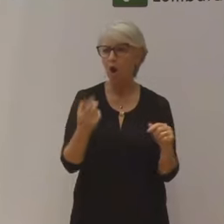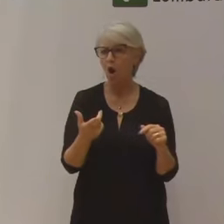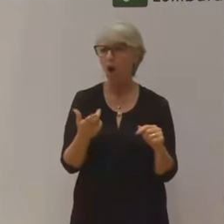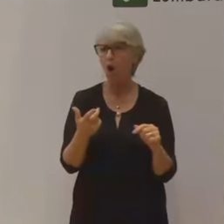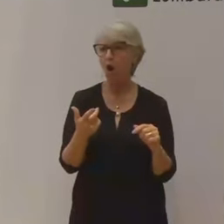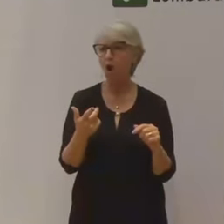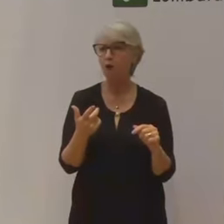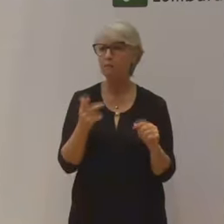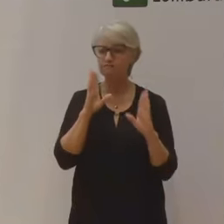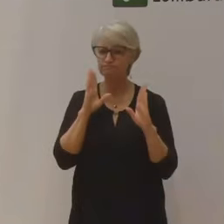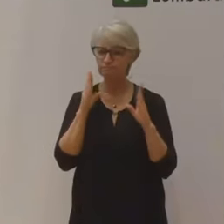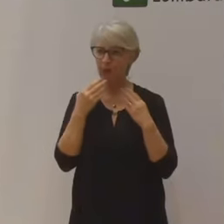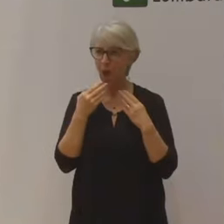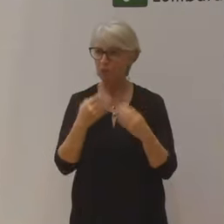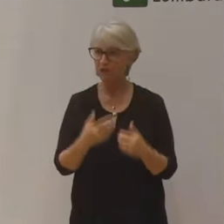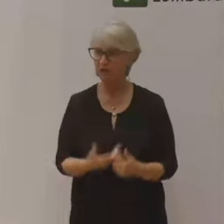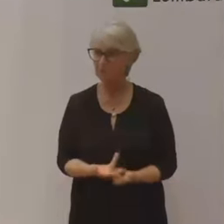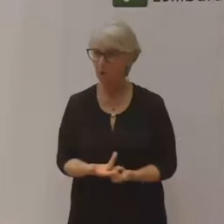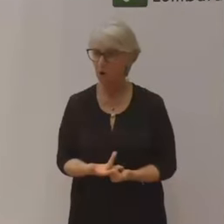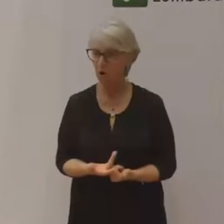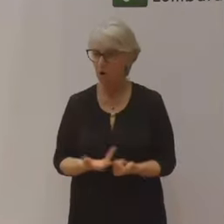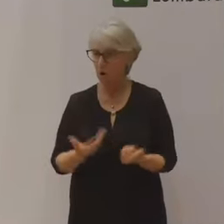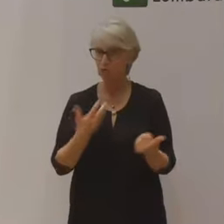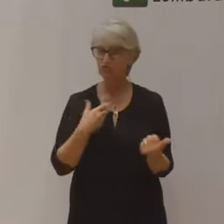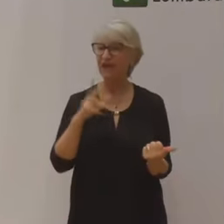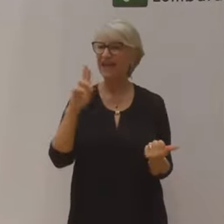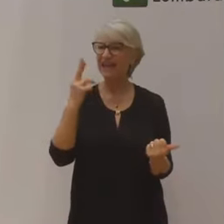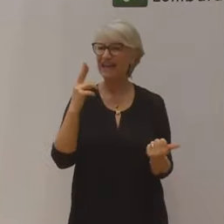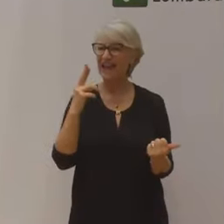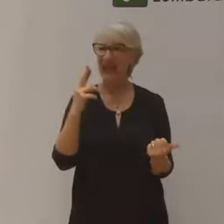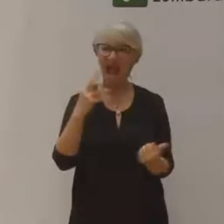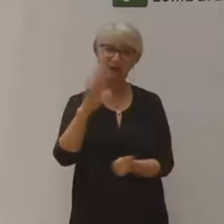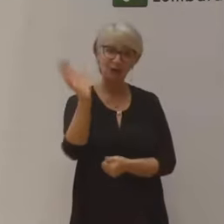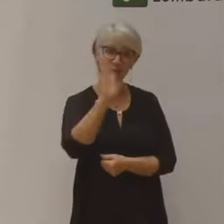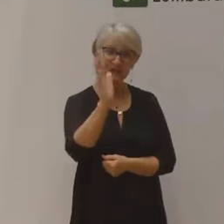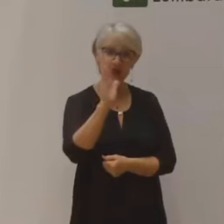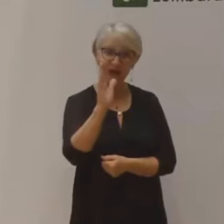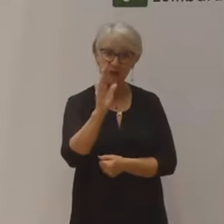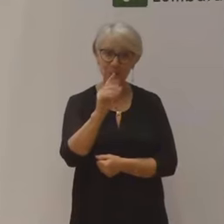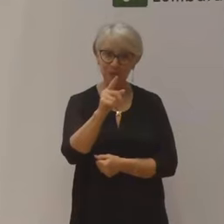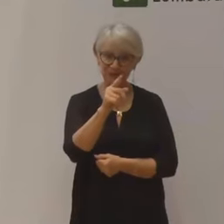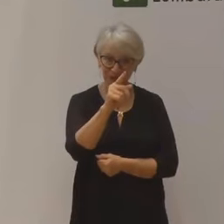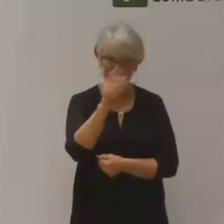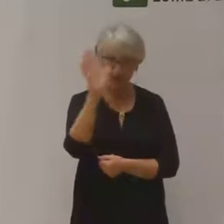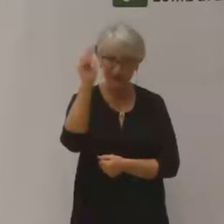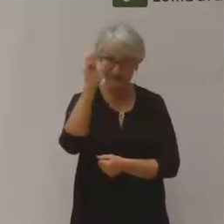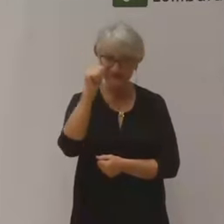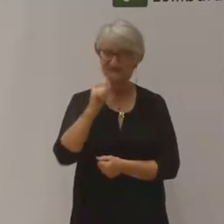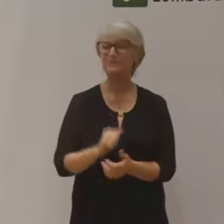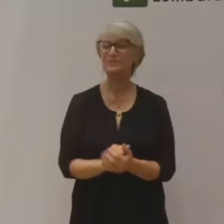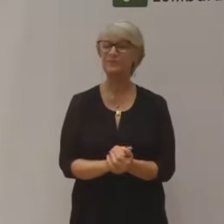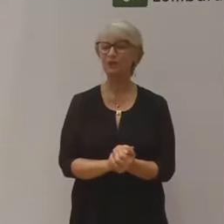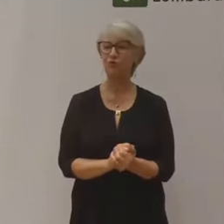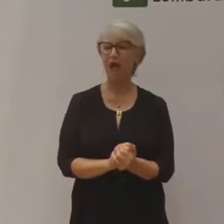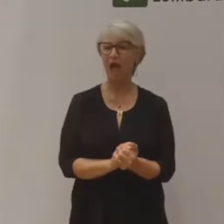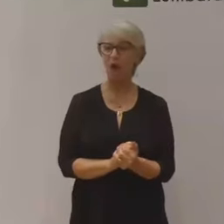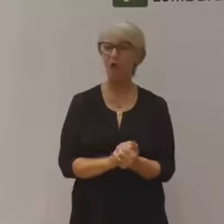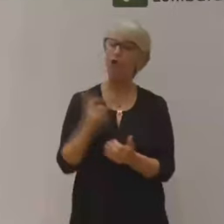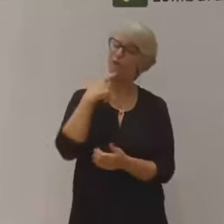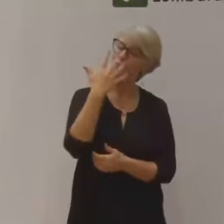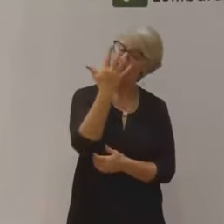dello spettro autistico, quindi qua vedo Riccardo, che saluto, ciao Ricky, ciao, ti ho visto, ti volevo